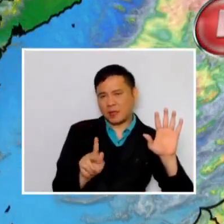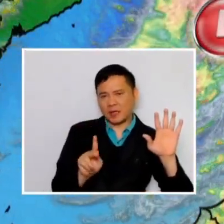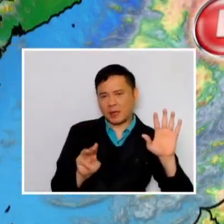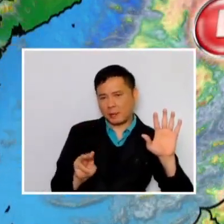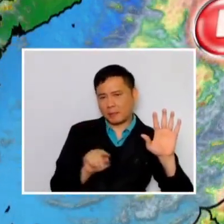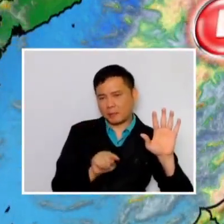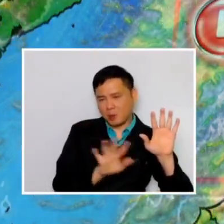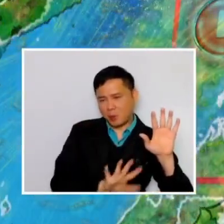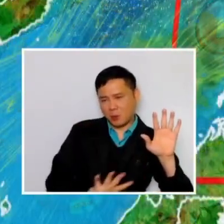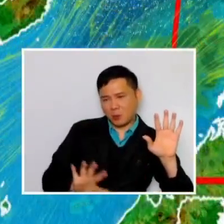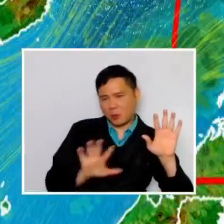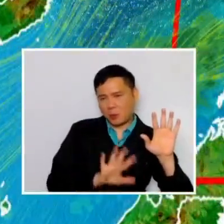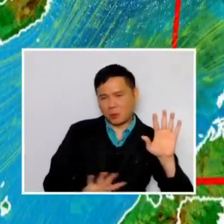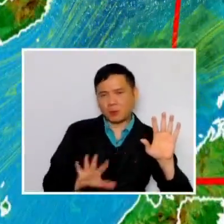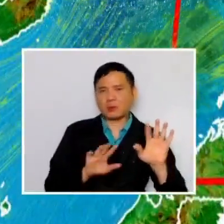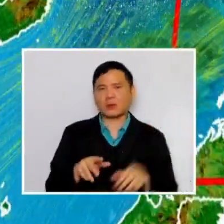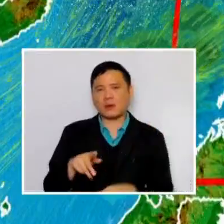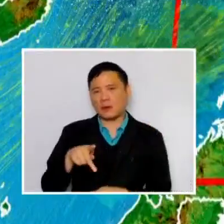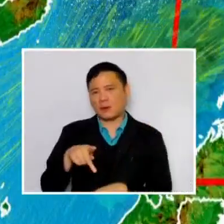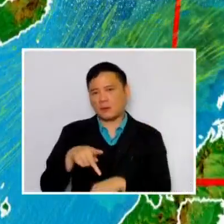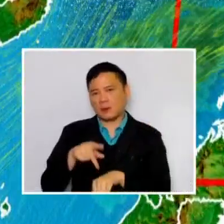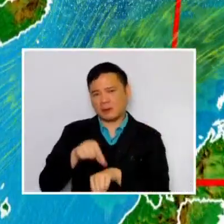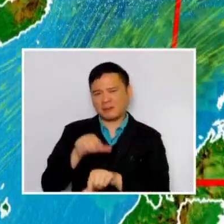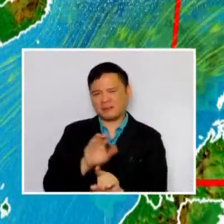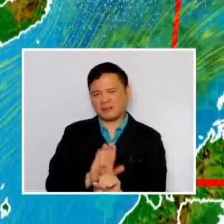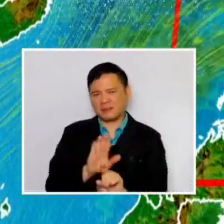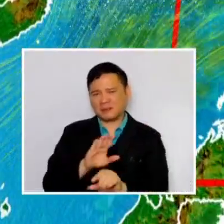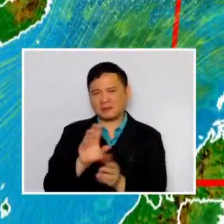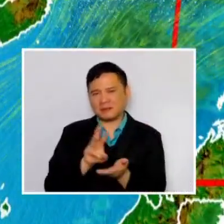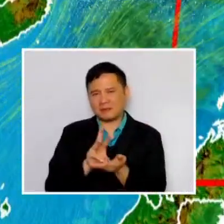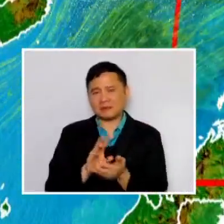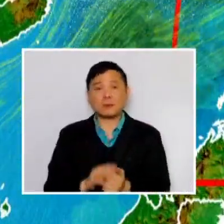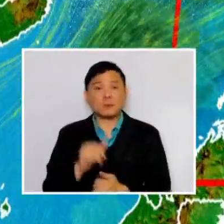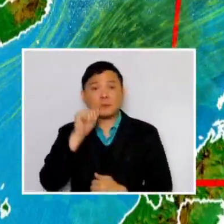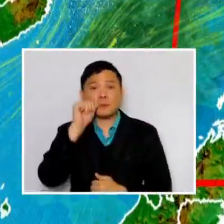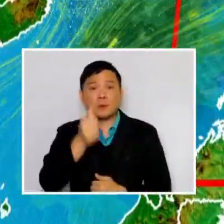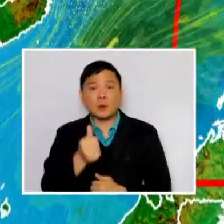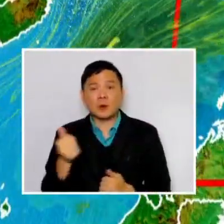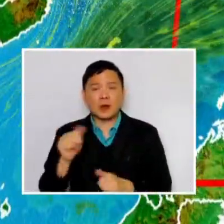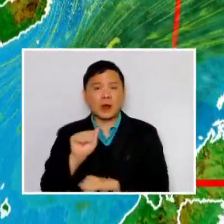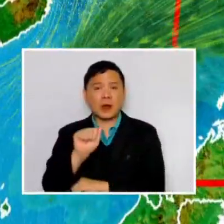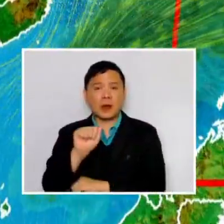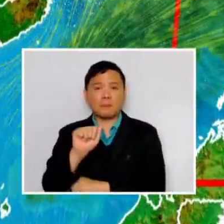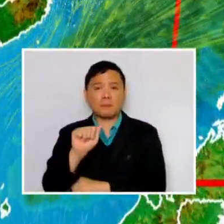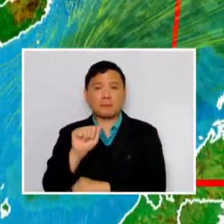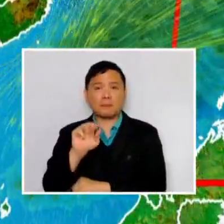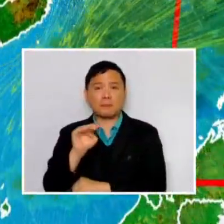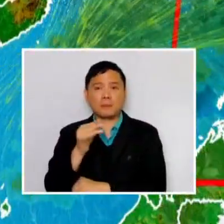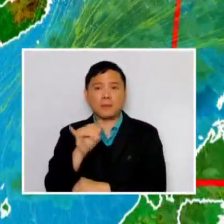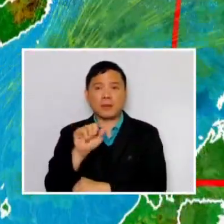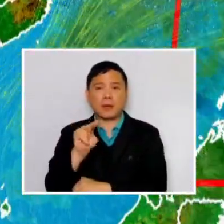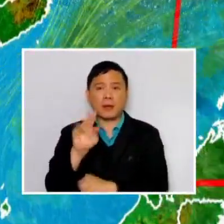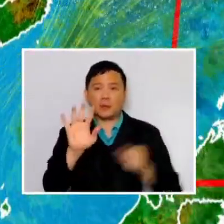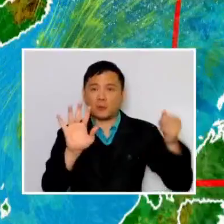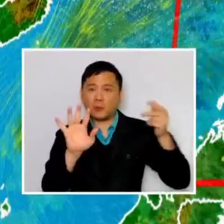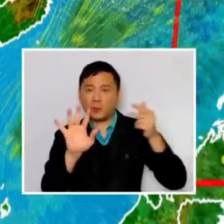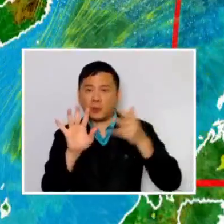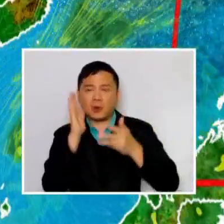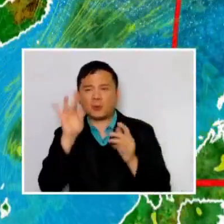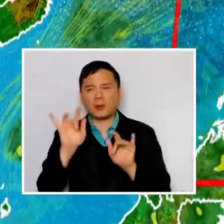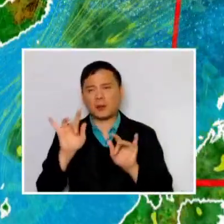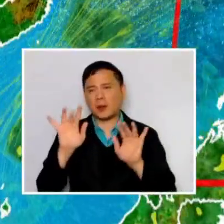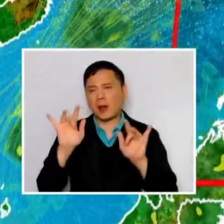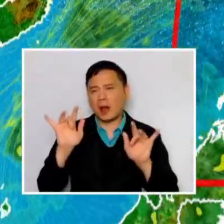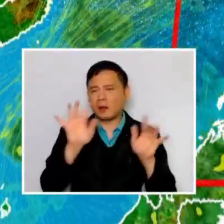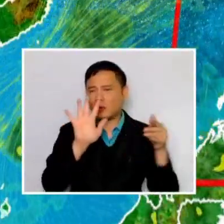Puerto Princesa City. Bukas, hihina na po itong ating hanging amihan at sa Luzon na lamang makakaapekto ang shear line,